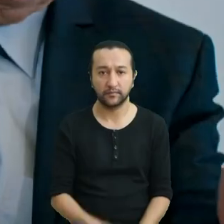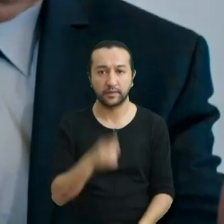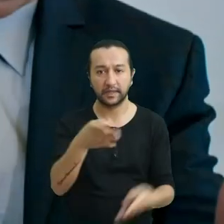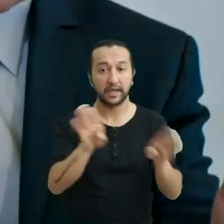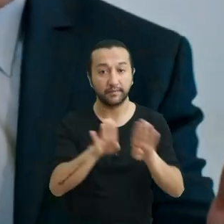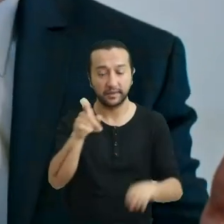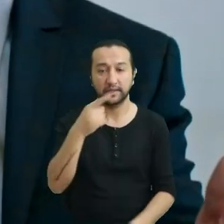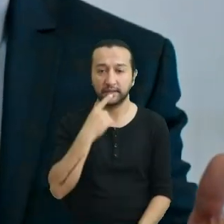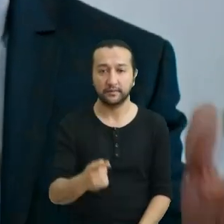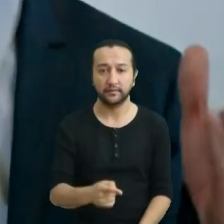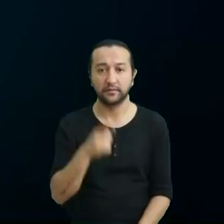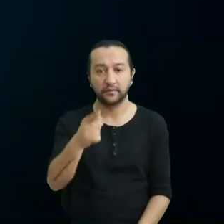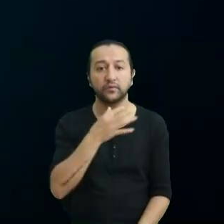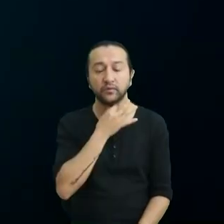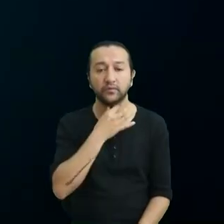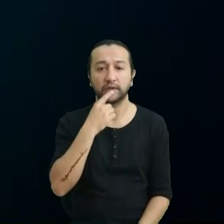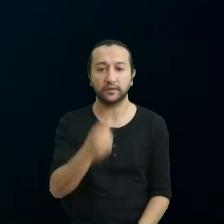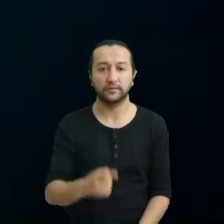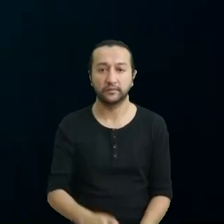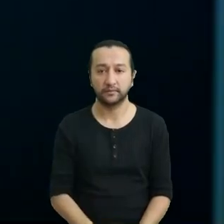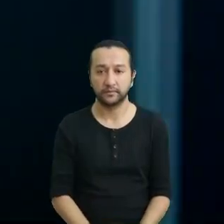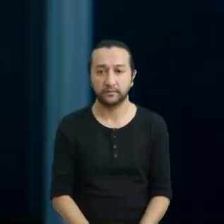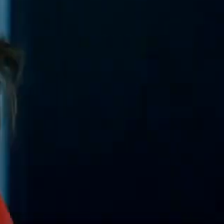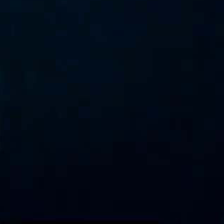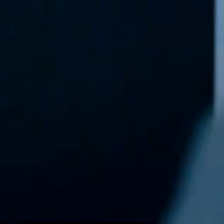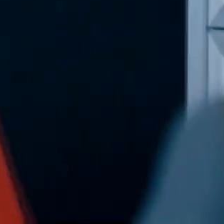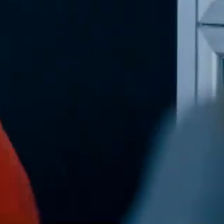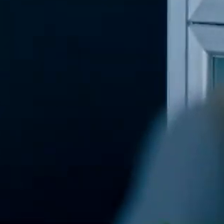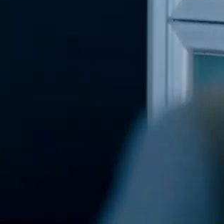Kapıyı kapa. Lütfen.